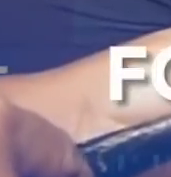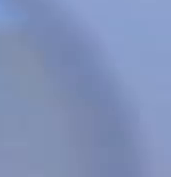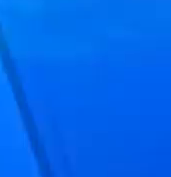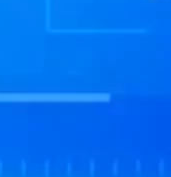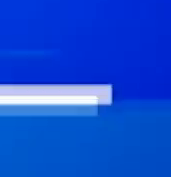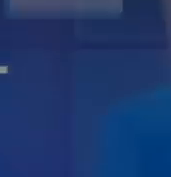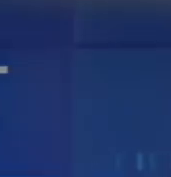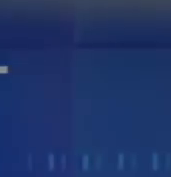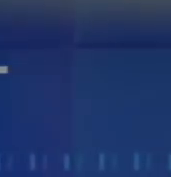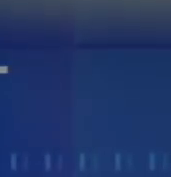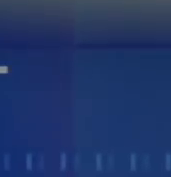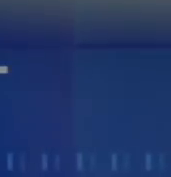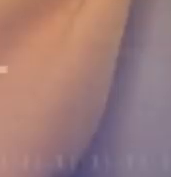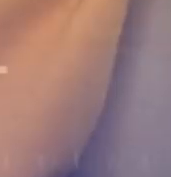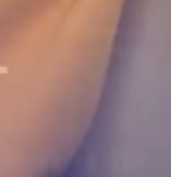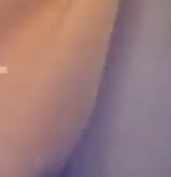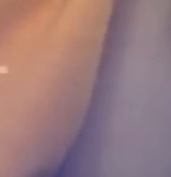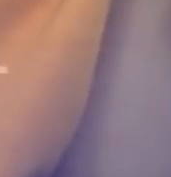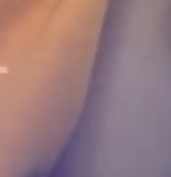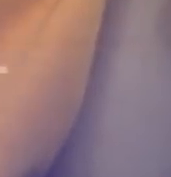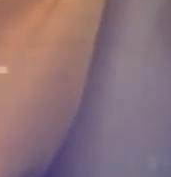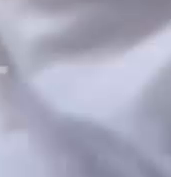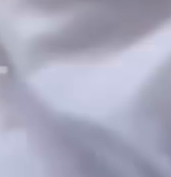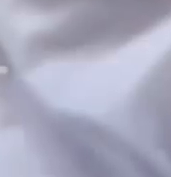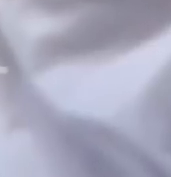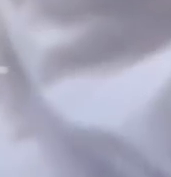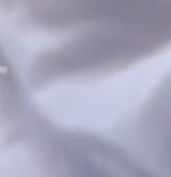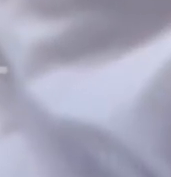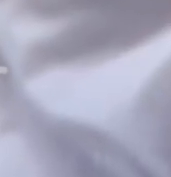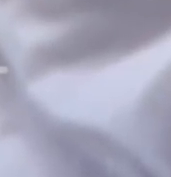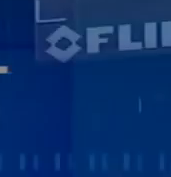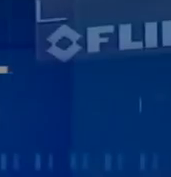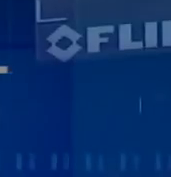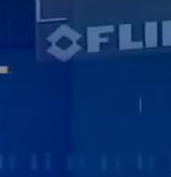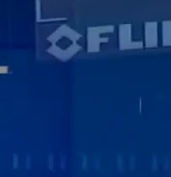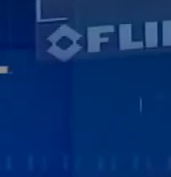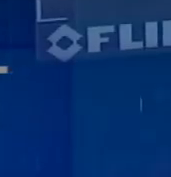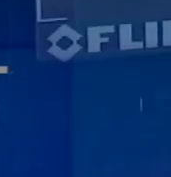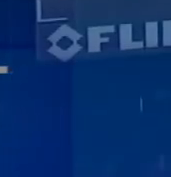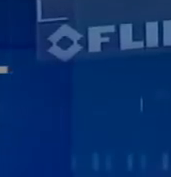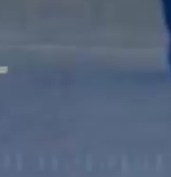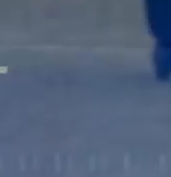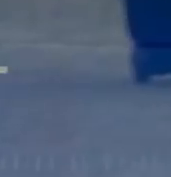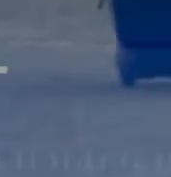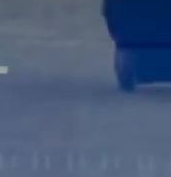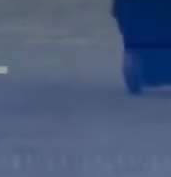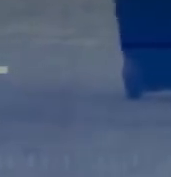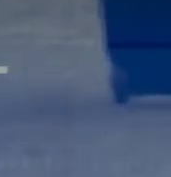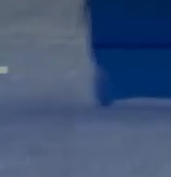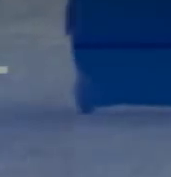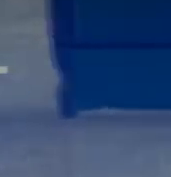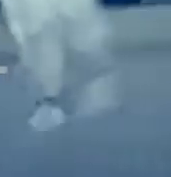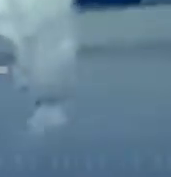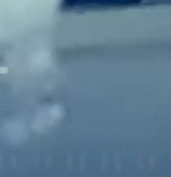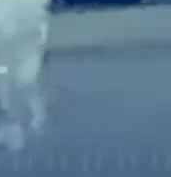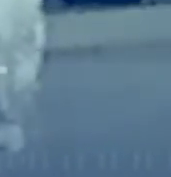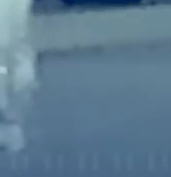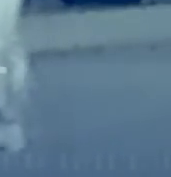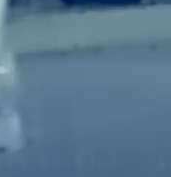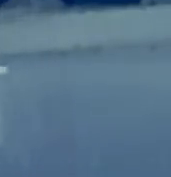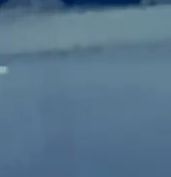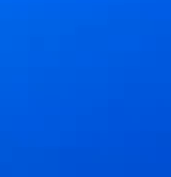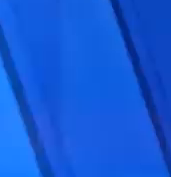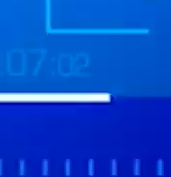Na-entrap! Fully vaccinated tourists kailangan pa rin ng negative swab test para sa interzonal travel ayon sa